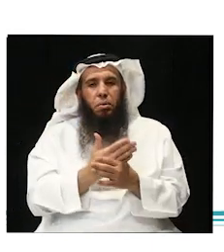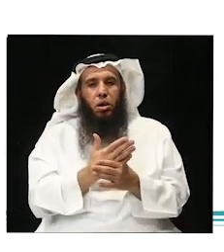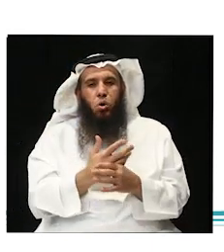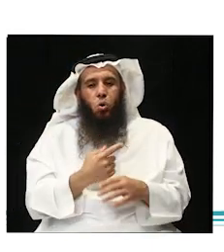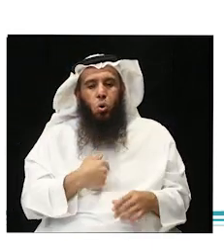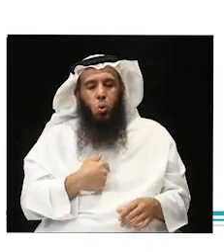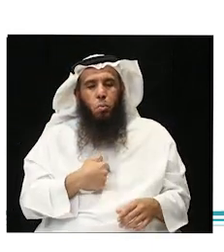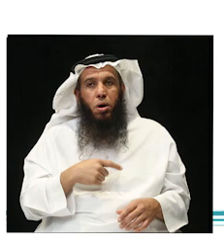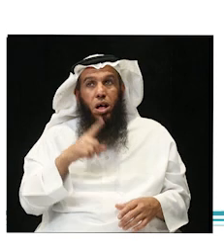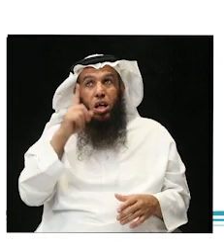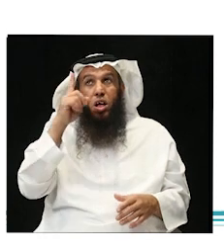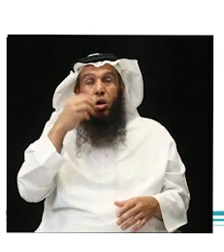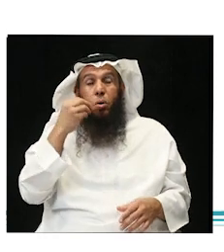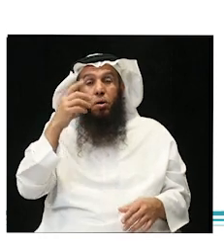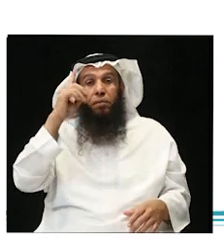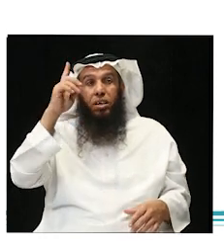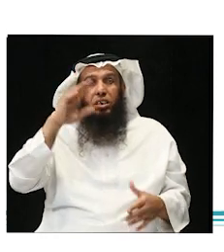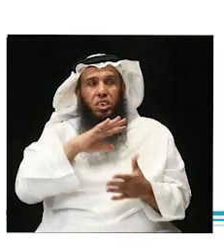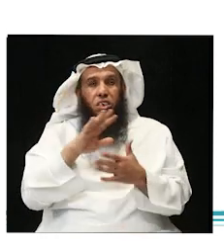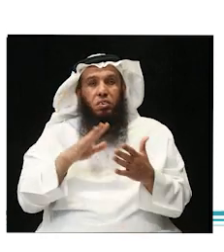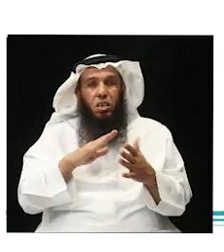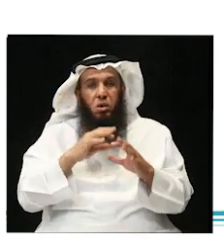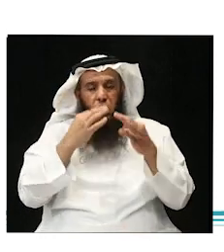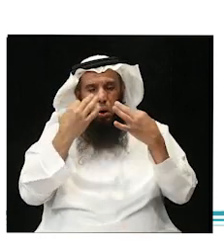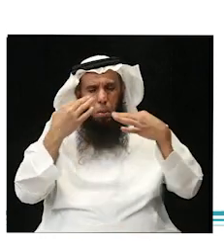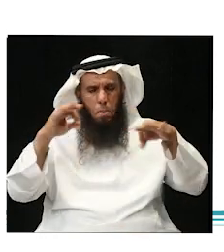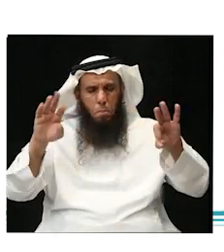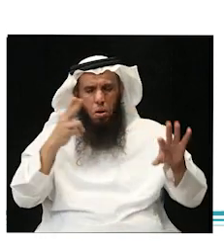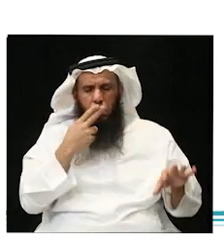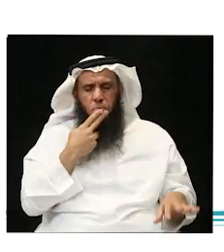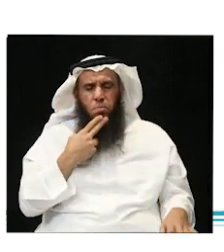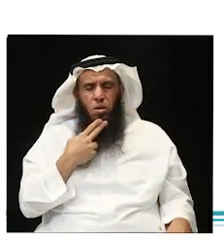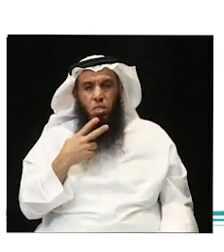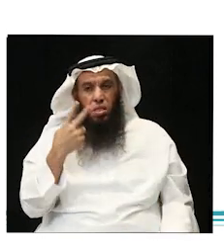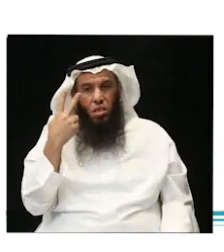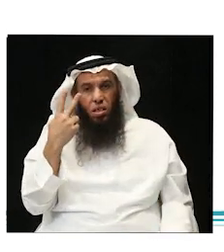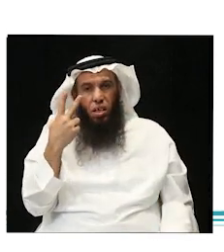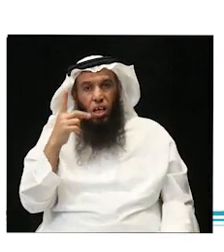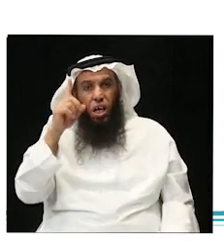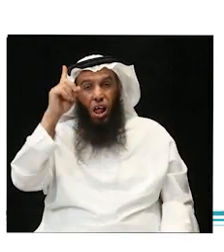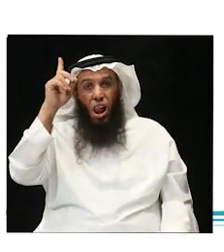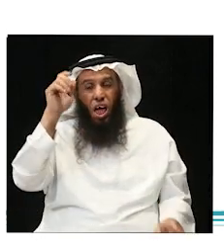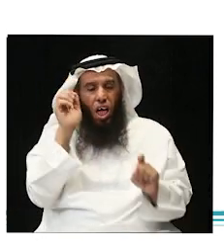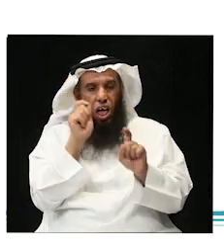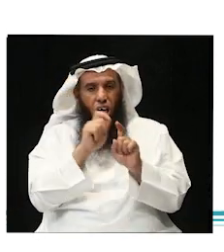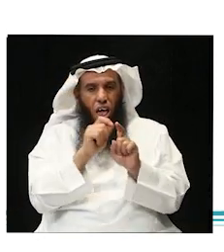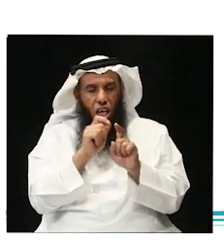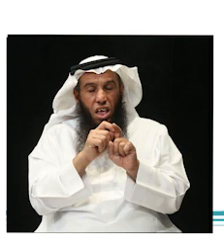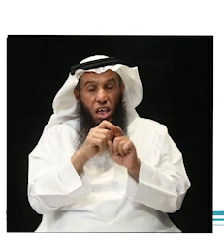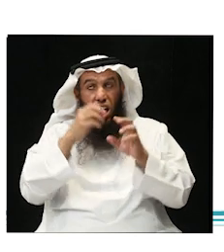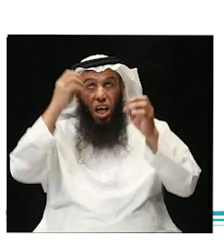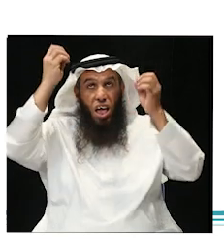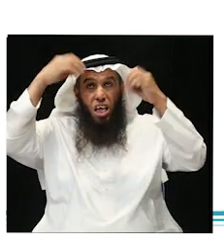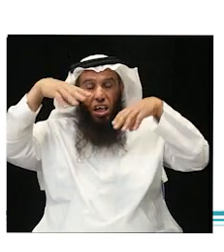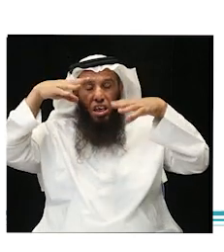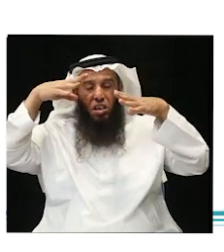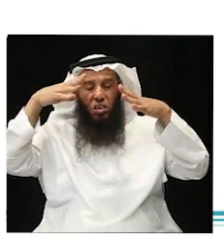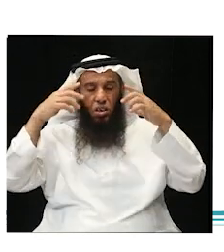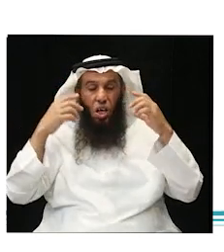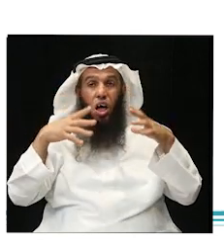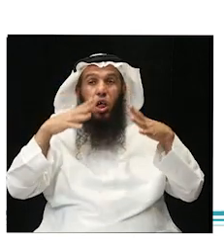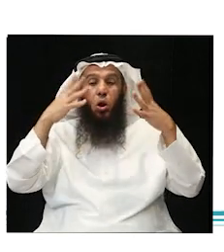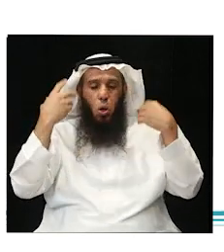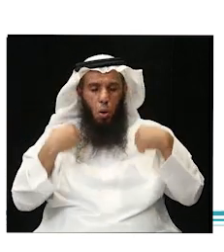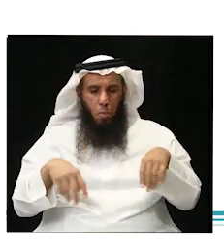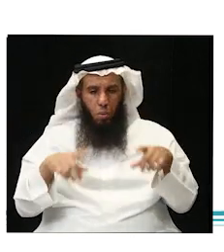بالنعم، ثلاثة لأنه هو الذي هدانا للإسلام. هذا ما يتعلق بهذا الدرس، صفحة 46.